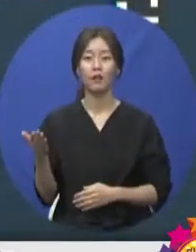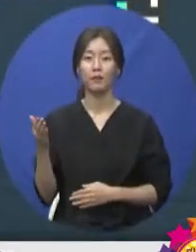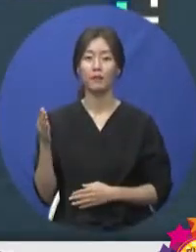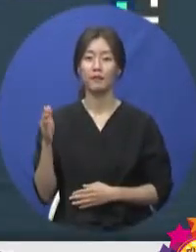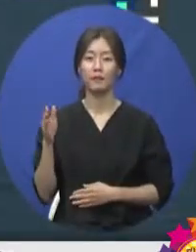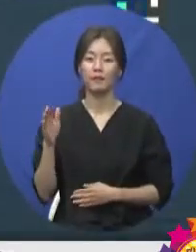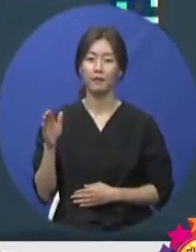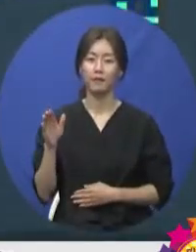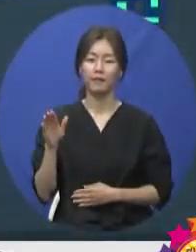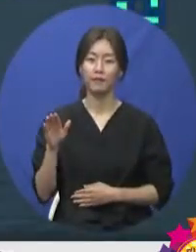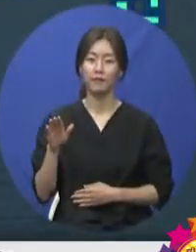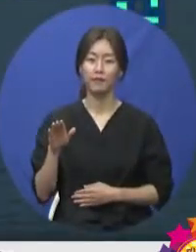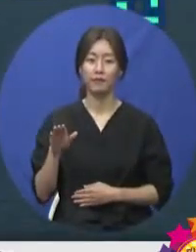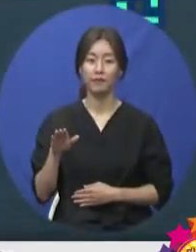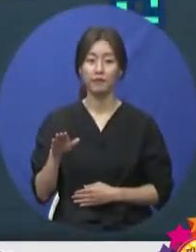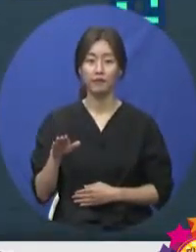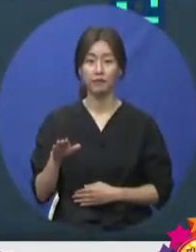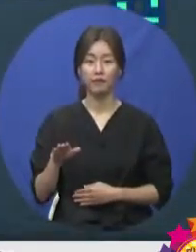달래었던 마